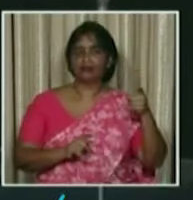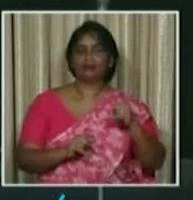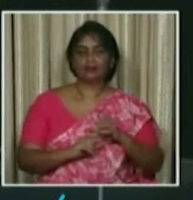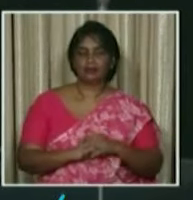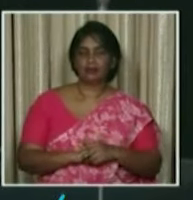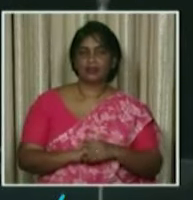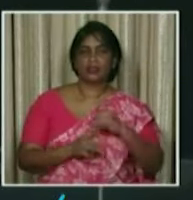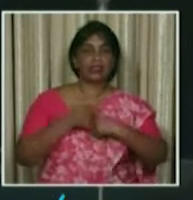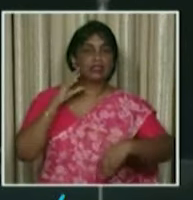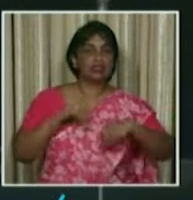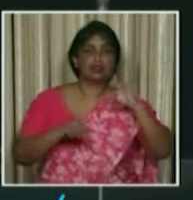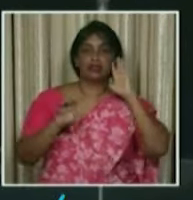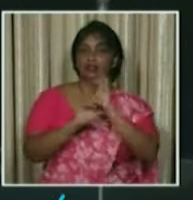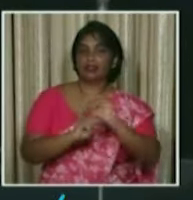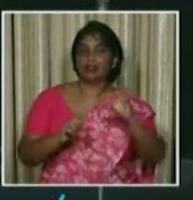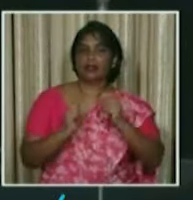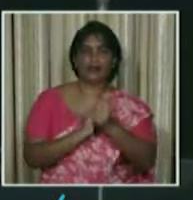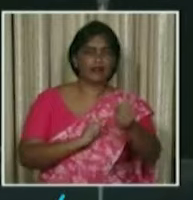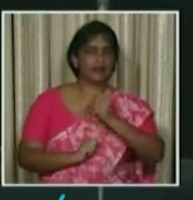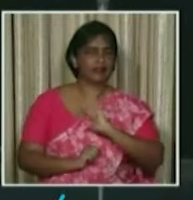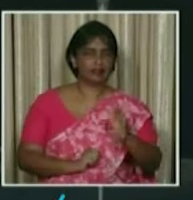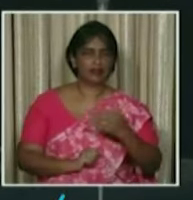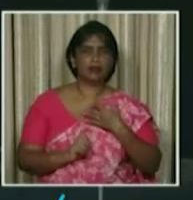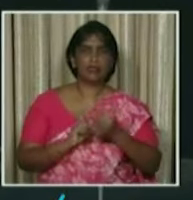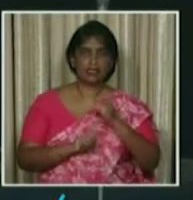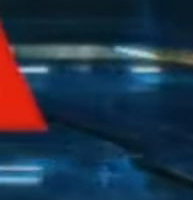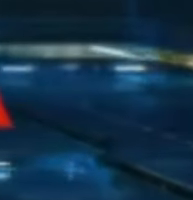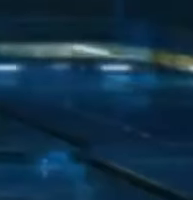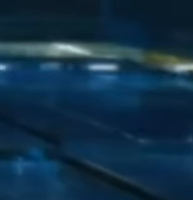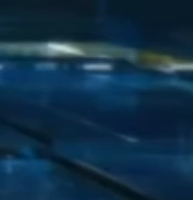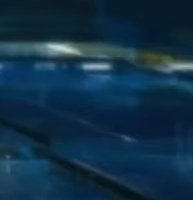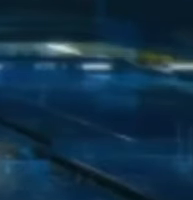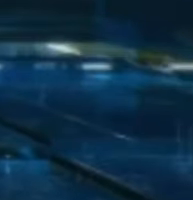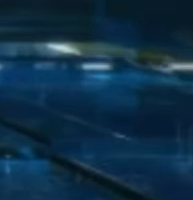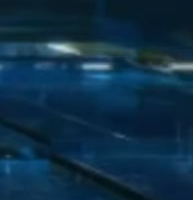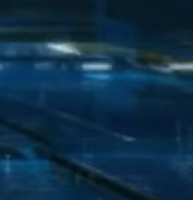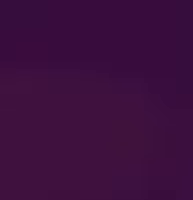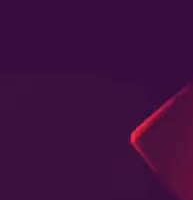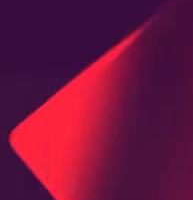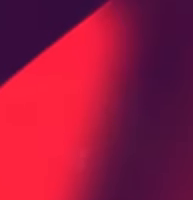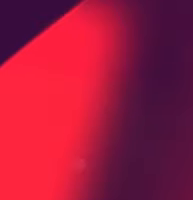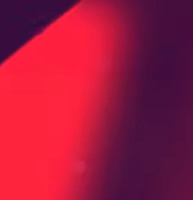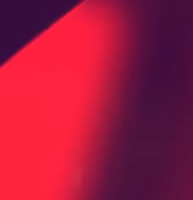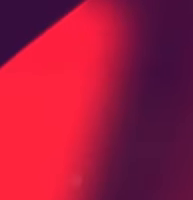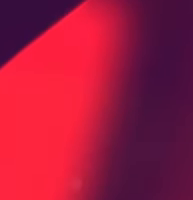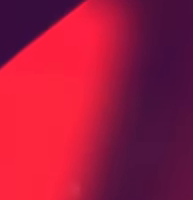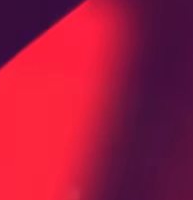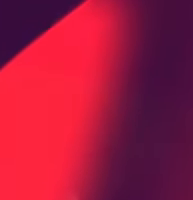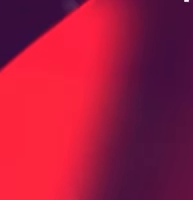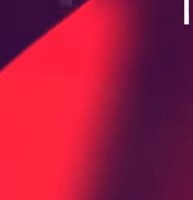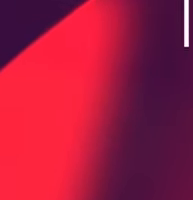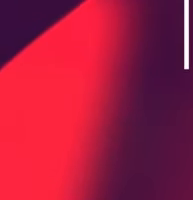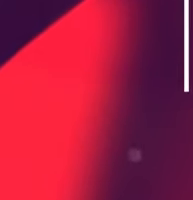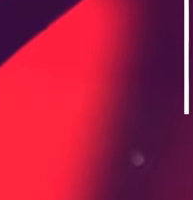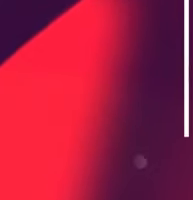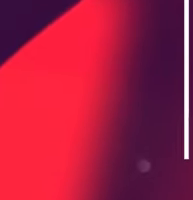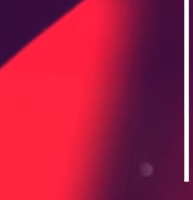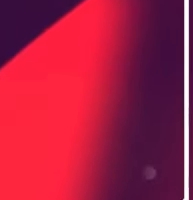මේ මැතිවරණ ව්‍යාපාර වලට එක එක ඒවා කරන්නේ නැන්නේ. මොකෝ මං ජනාධිපති අපේක්ෂකෙක් නෙවෙයිනේ. රටේ